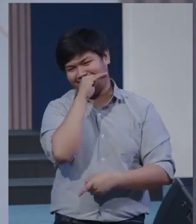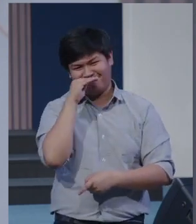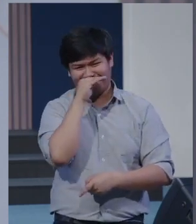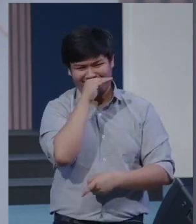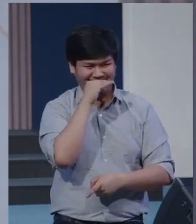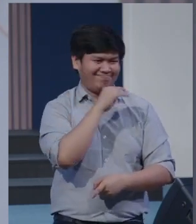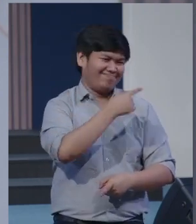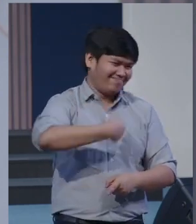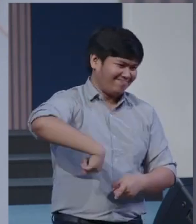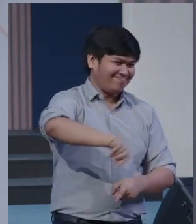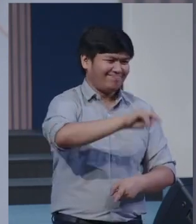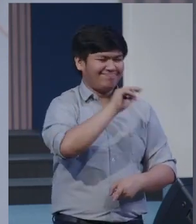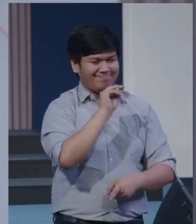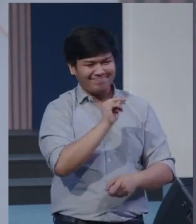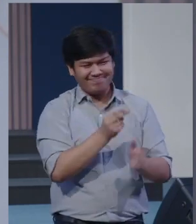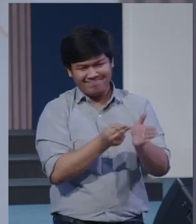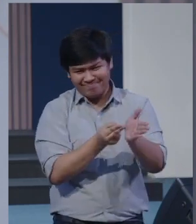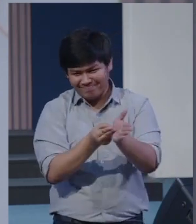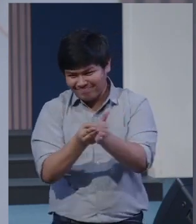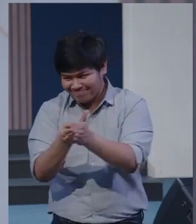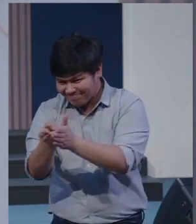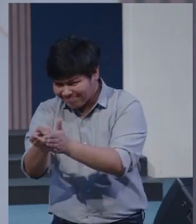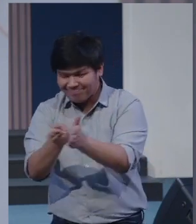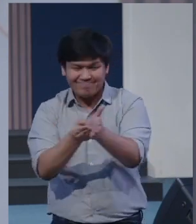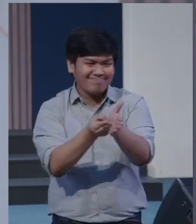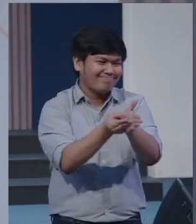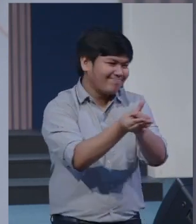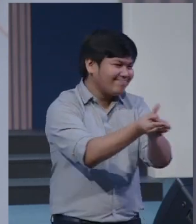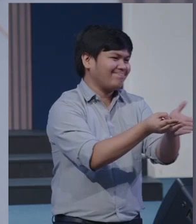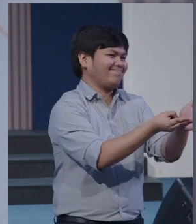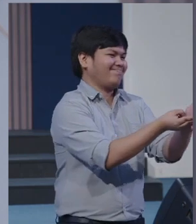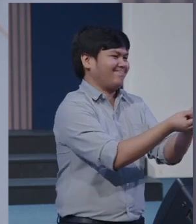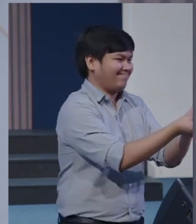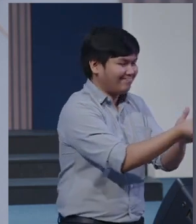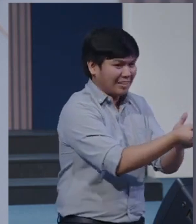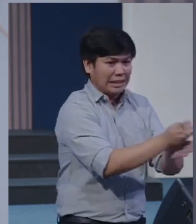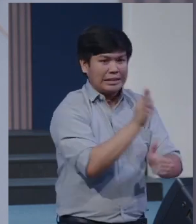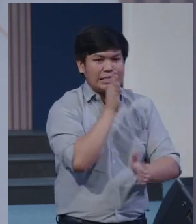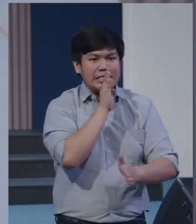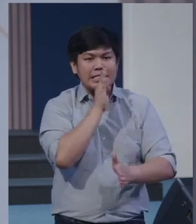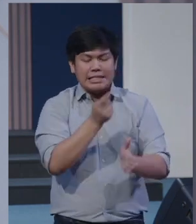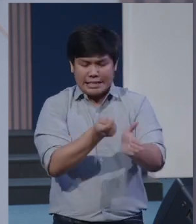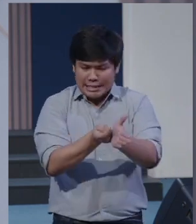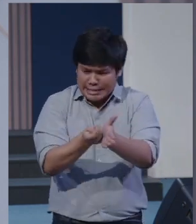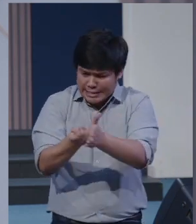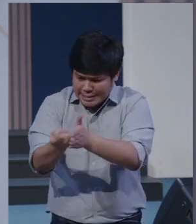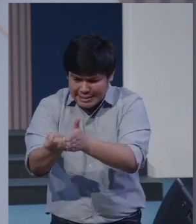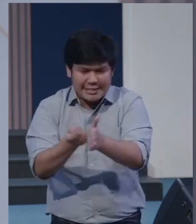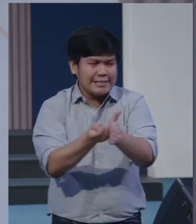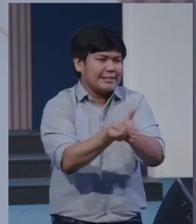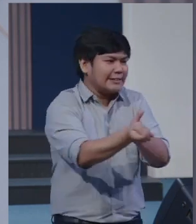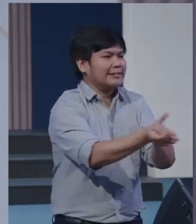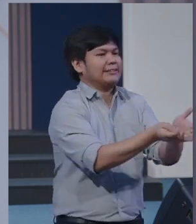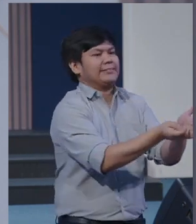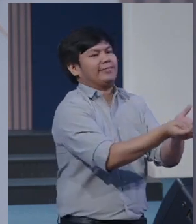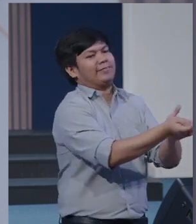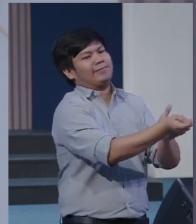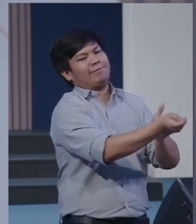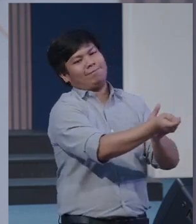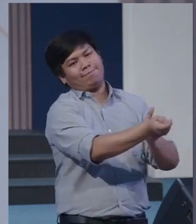isa saip Dapat tayong magsalita ng katotohanan sa lahat